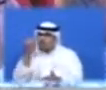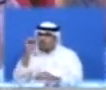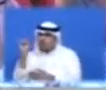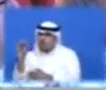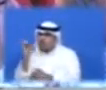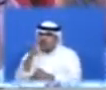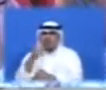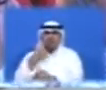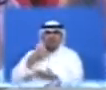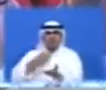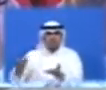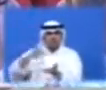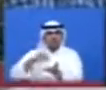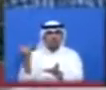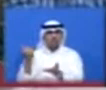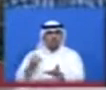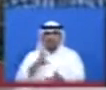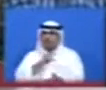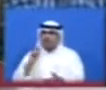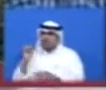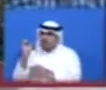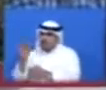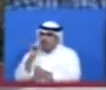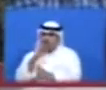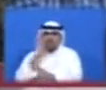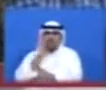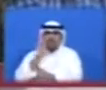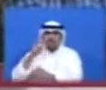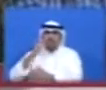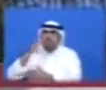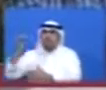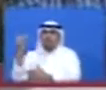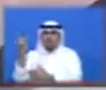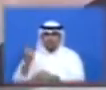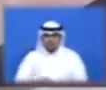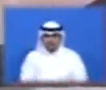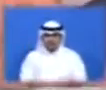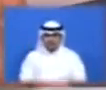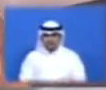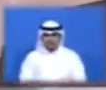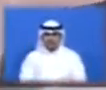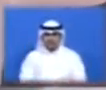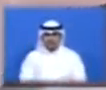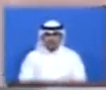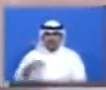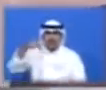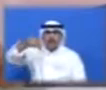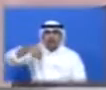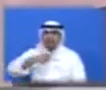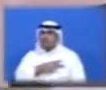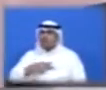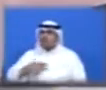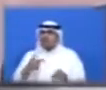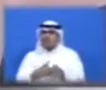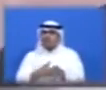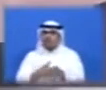التطرق لعدة توصيات تهم الشباب في هذا الحقل. ففعلا احنا اللي طلبنا